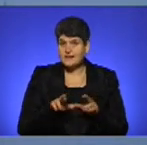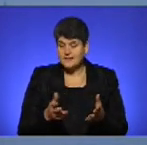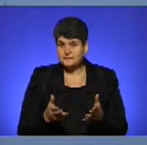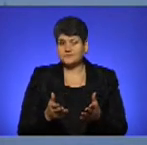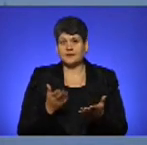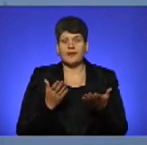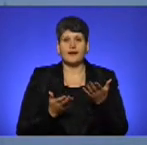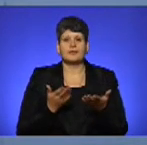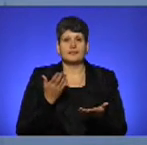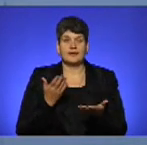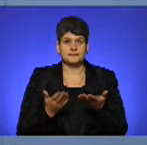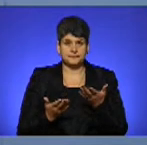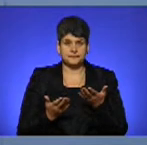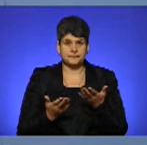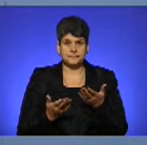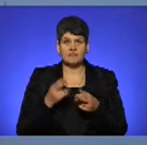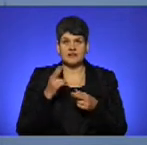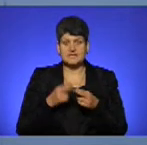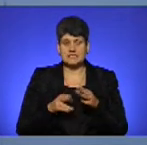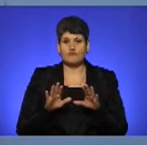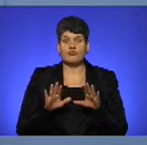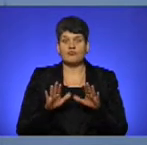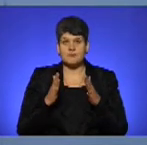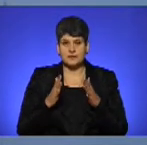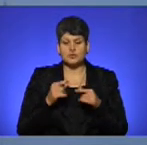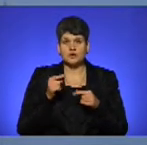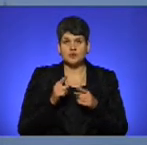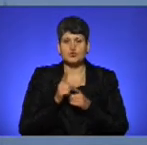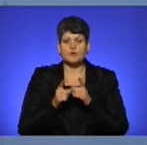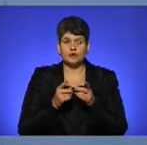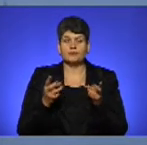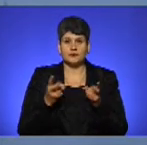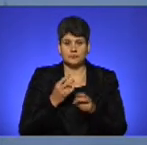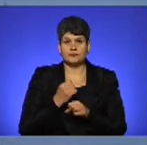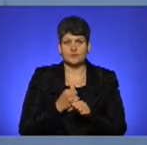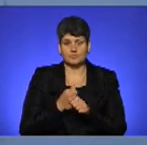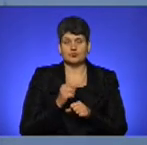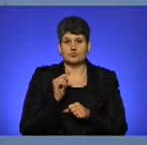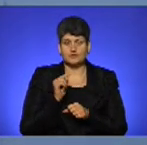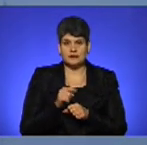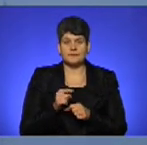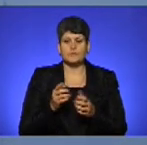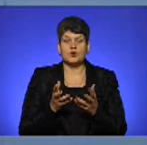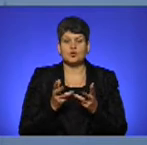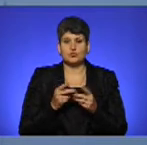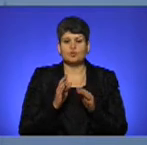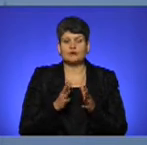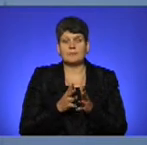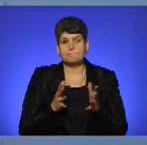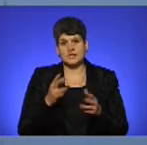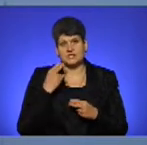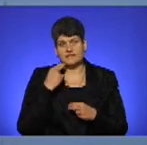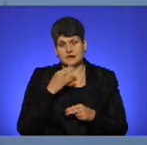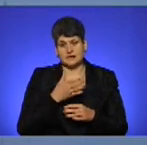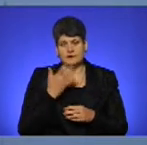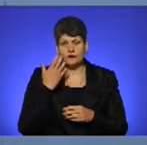але в кінцевому випадку на таку реформу необхідно йти, тому що вона за розрахунками буде більш ефективна. Коли